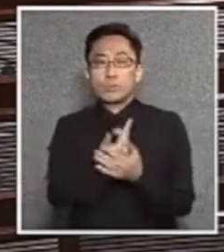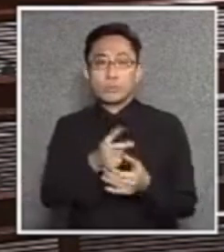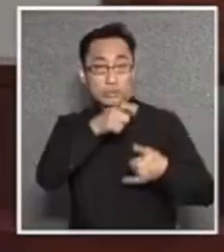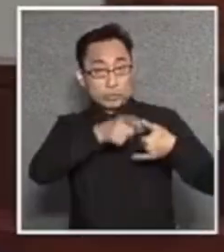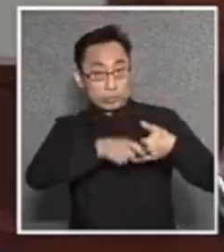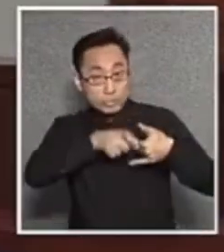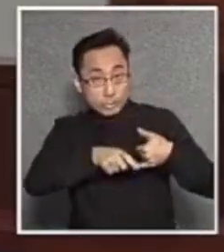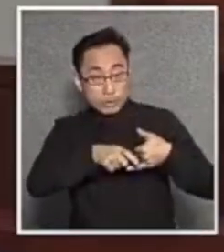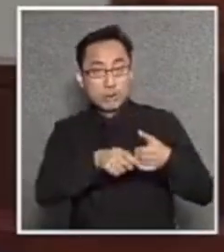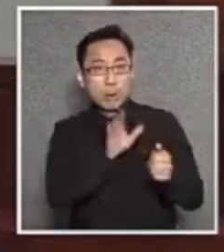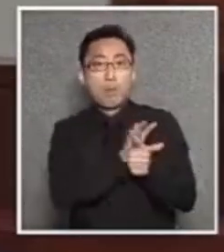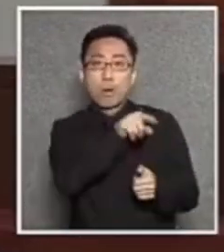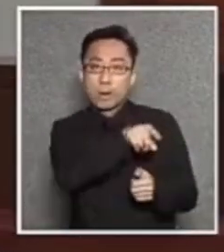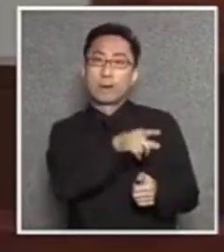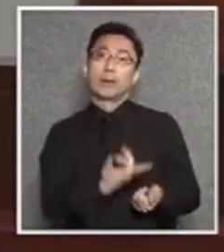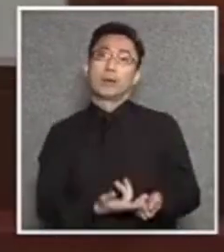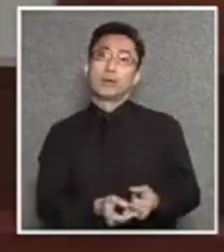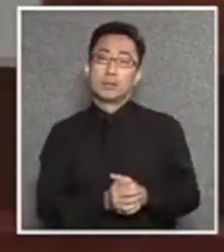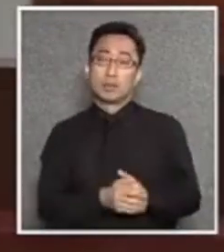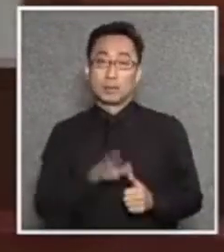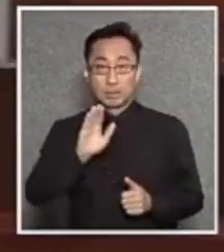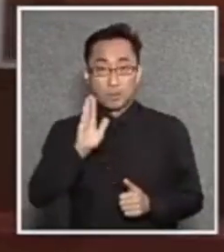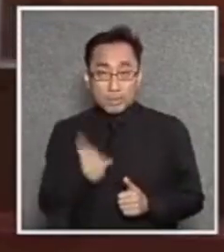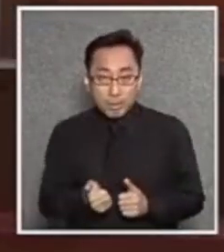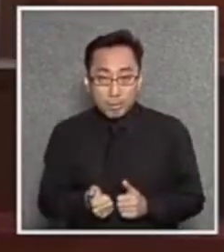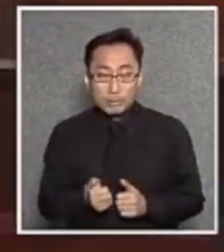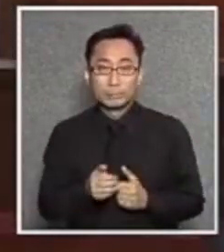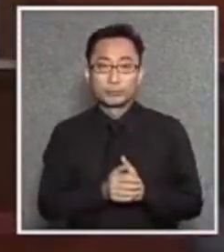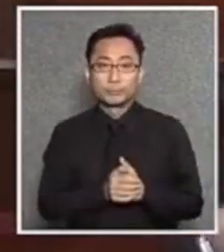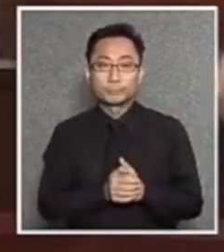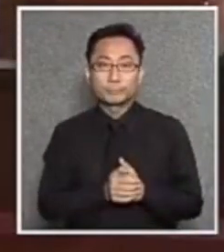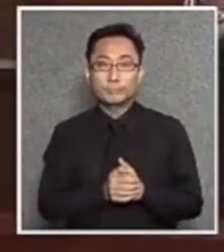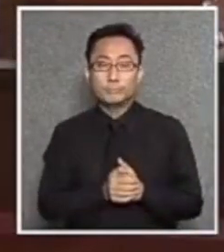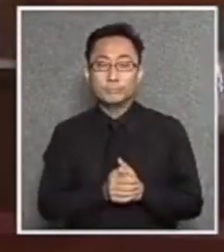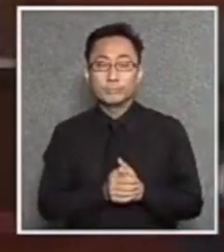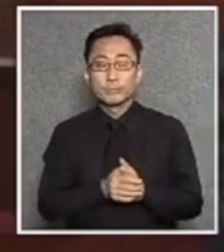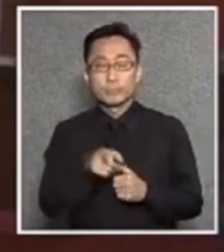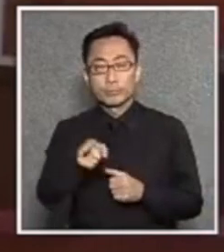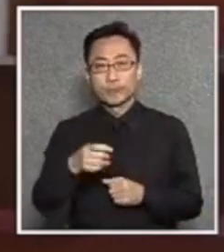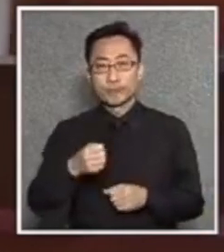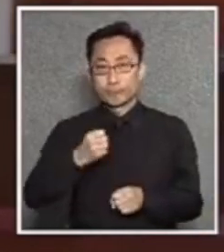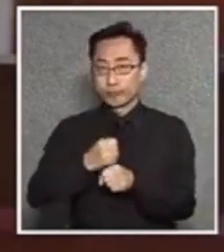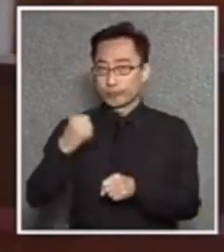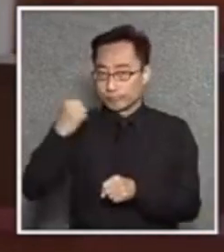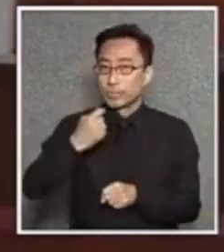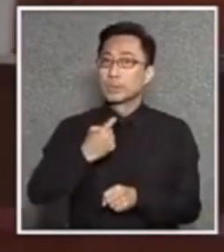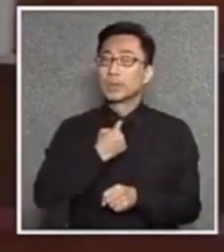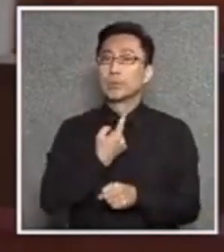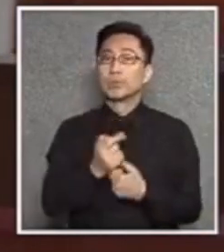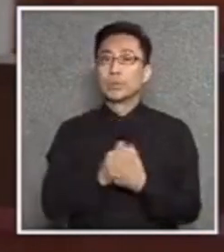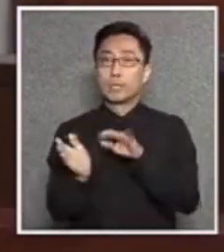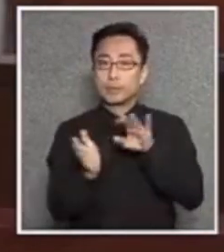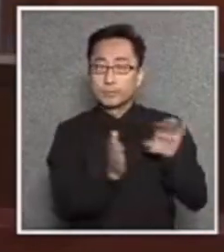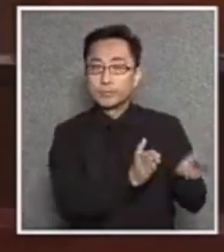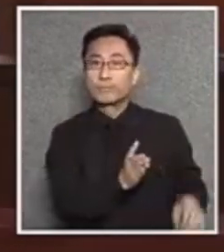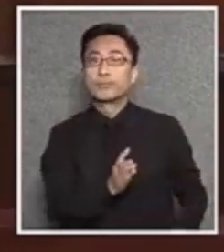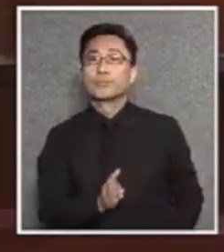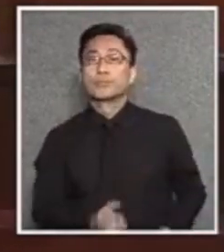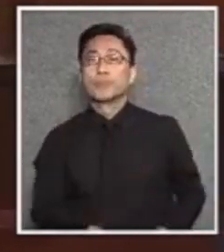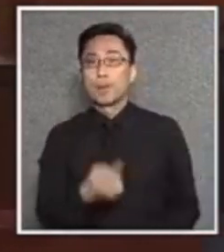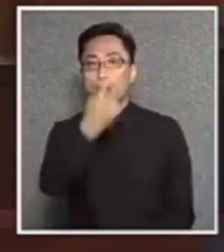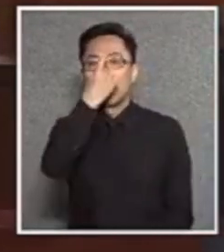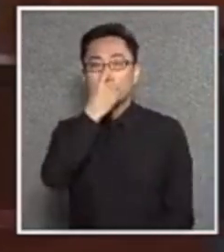佬，我而家幫拖就喺度，啱唔啱啊？係咪？一係就唔好做咯。嗱，呢個題外話，主席，對於梁振英呢個人